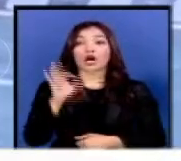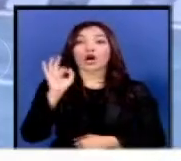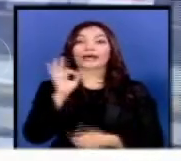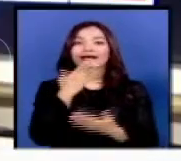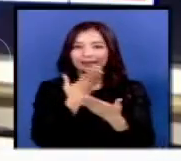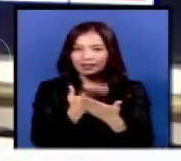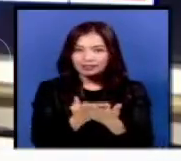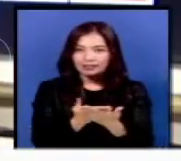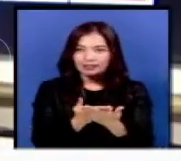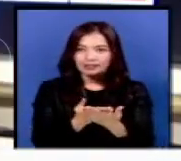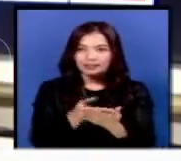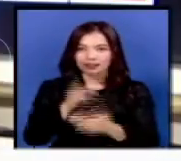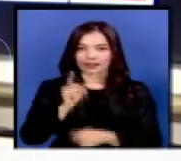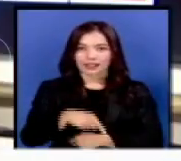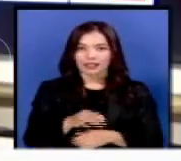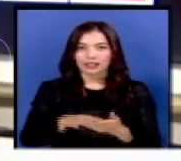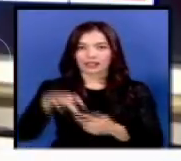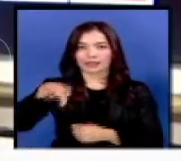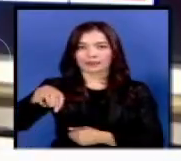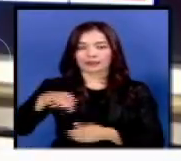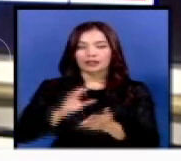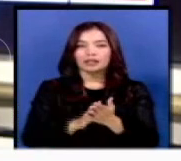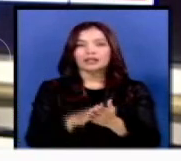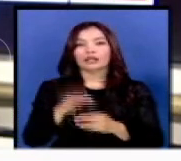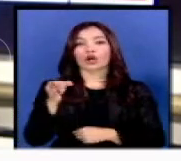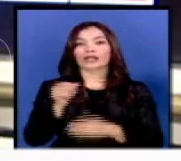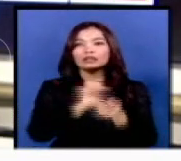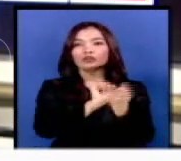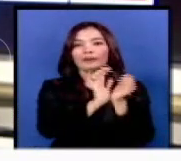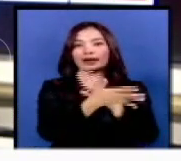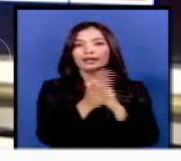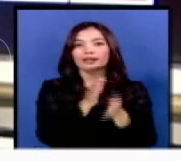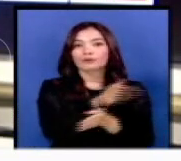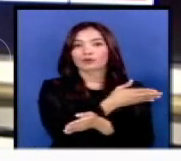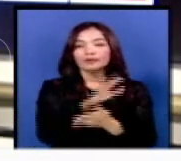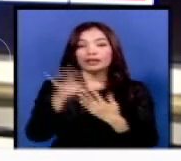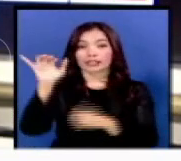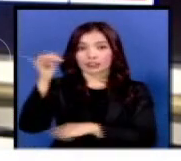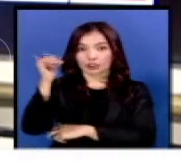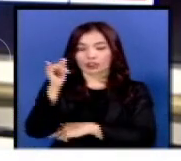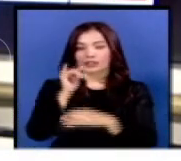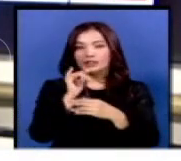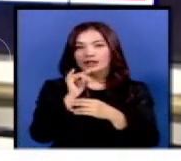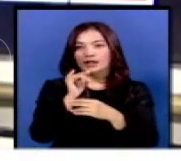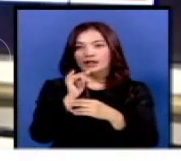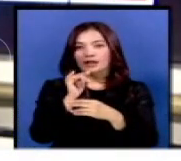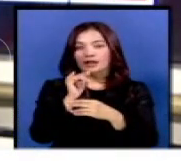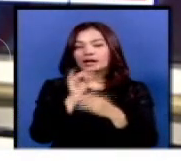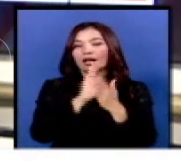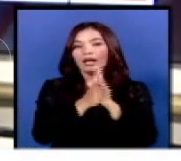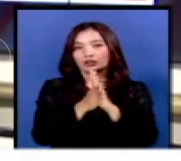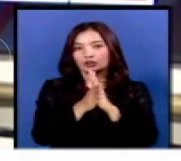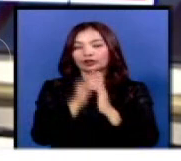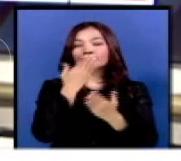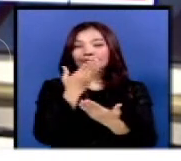atas informasinya dari wilayah Biro Surabaya Jawa Timur. Sebelumnya juga ada Andri Prasetyo yang melaporkan langsung dari wilayah Biro Yogyakarta.